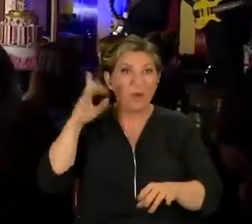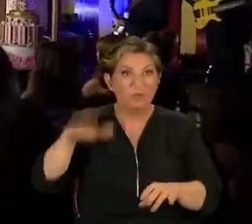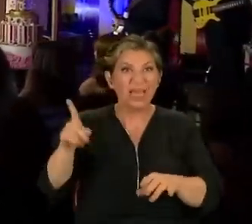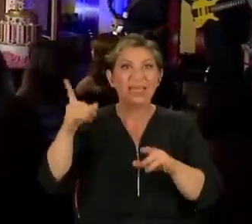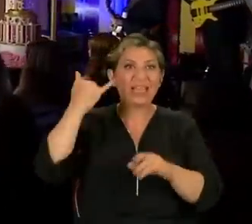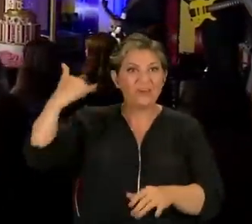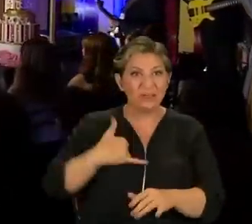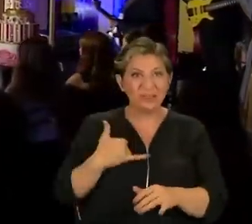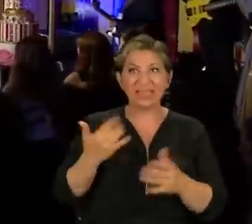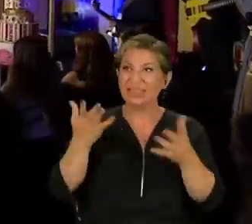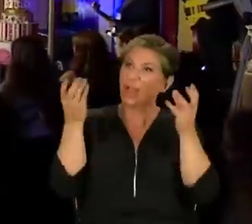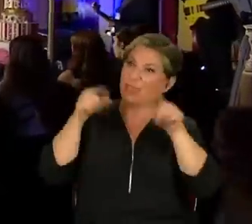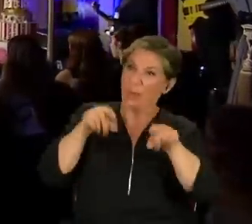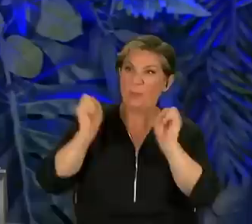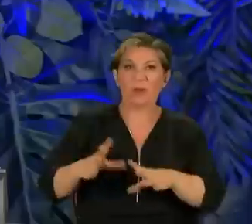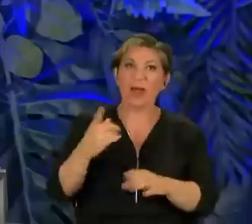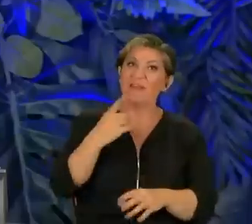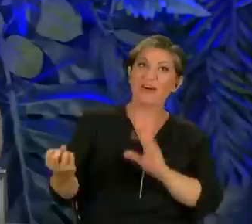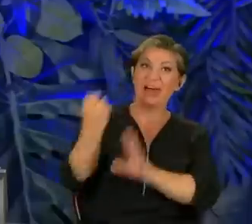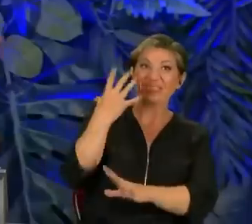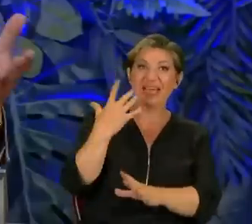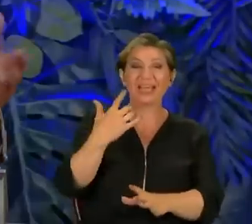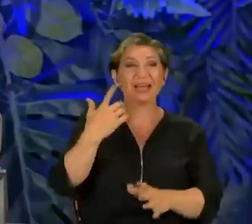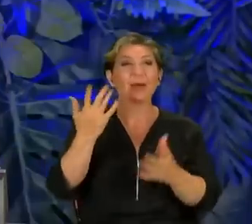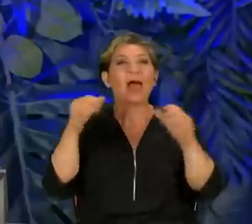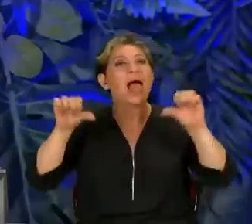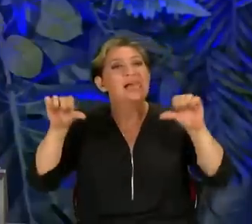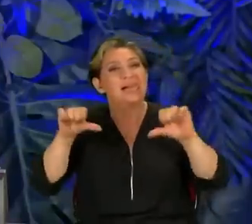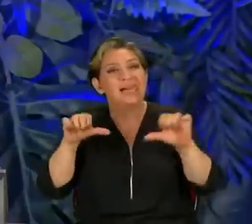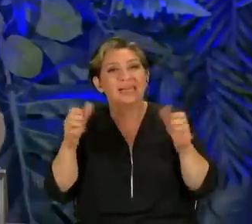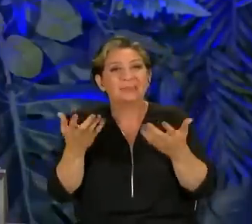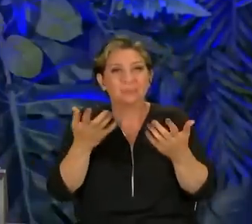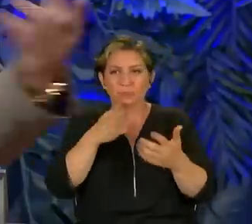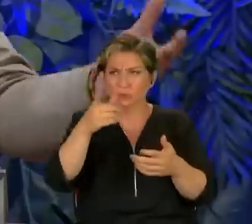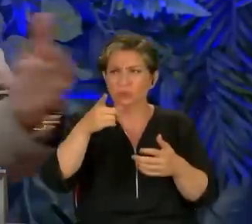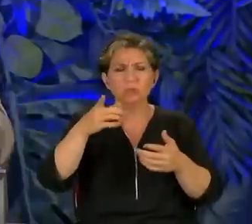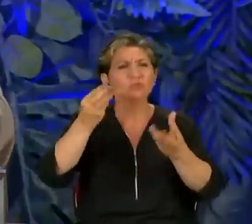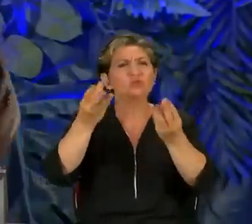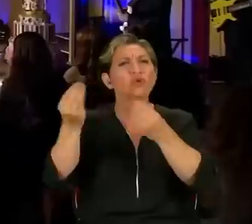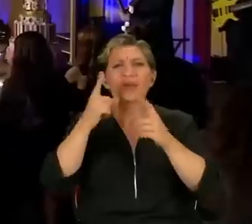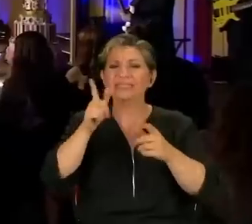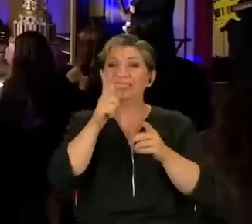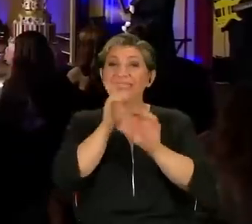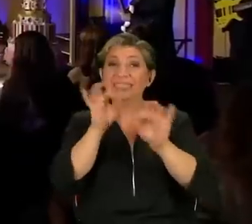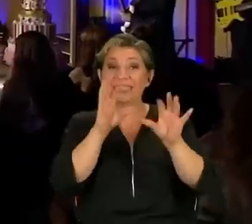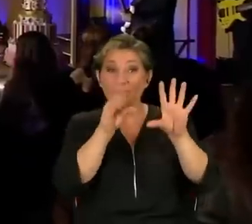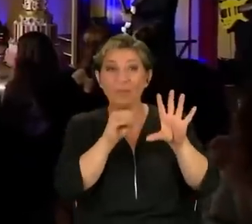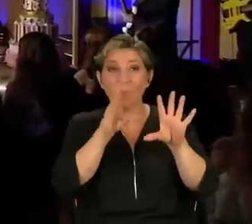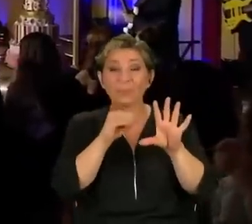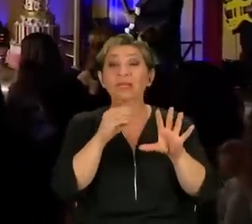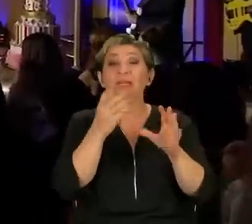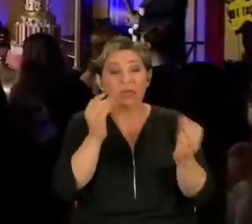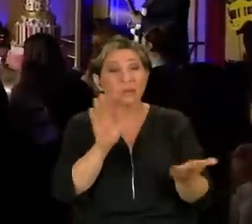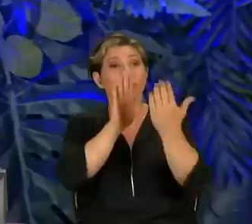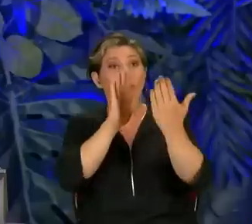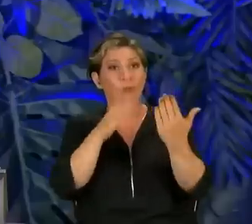olacak. Telefon açacak. Nasıl takibi bırakmadan bırak bilmiyorum. Böyle şeyler söylüyorlar. Mesela diyorlar ki işte sessize al onu. Sessize al diye